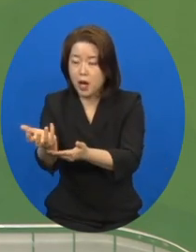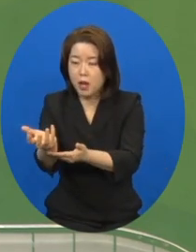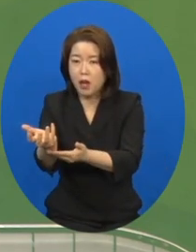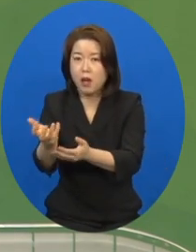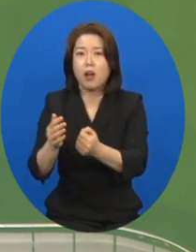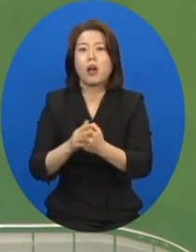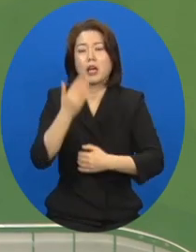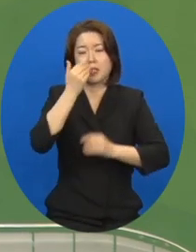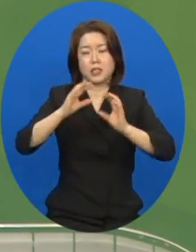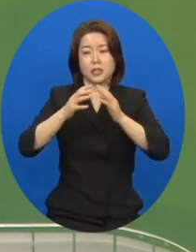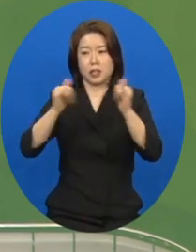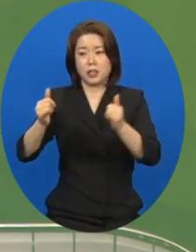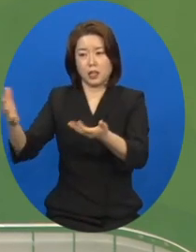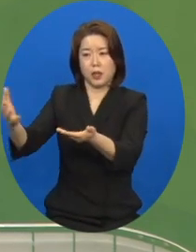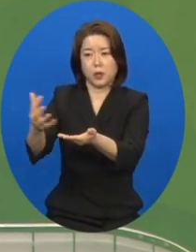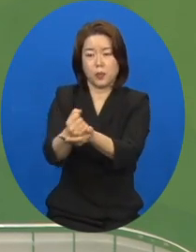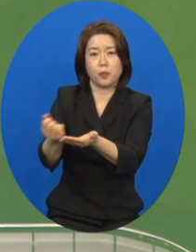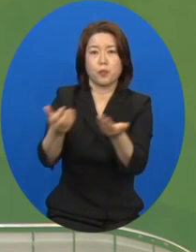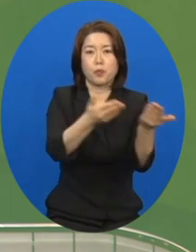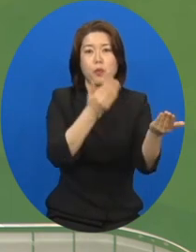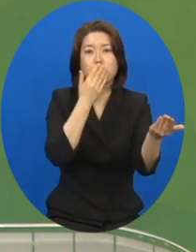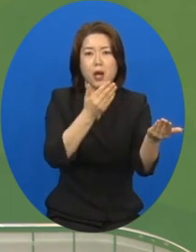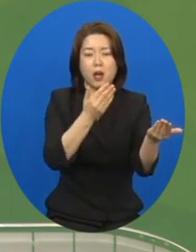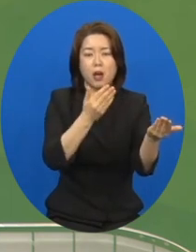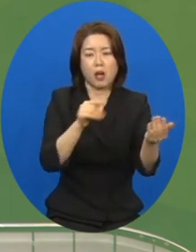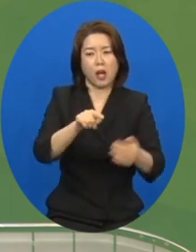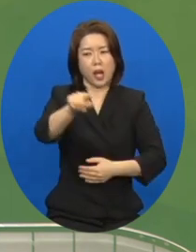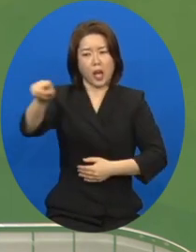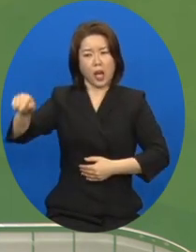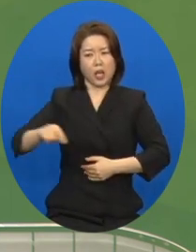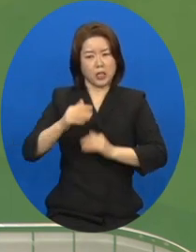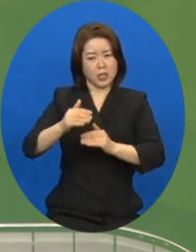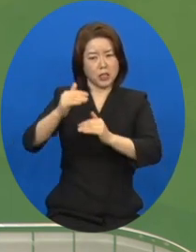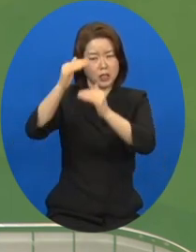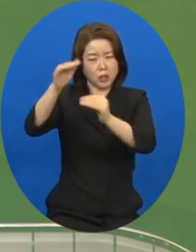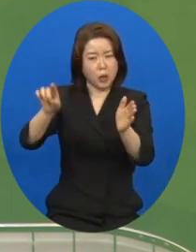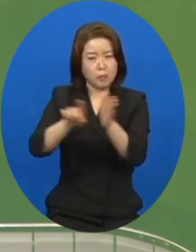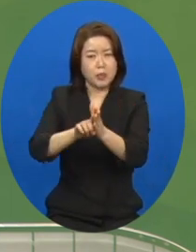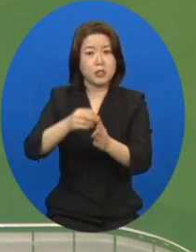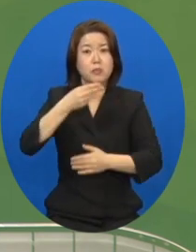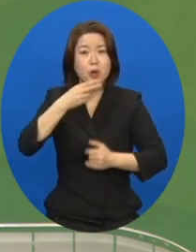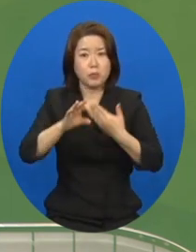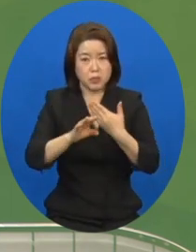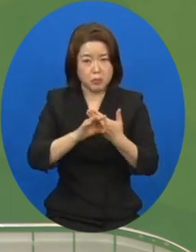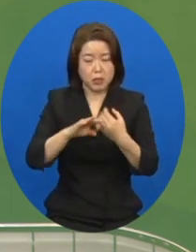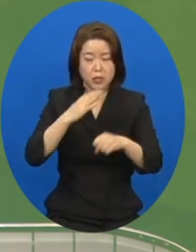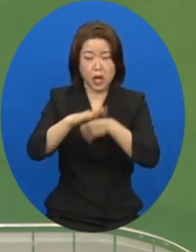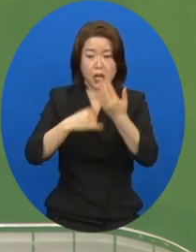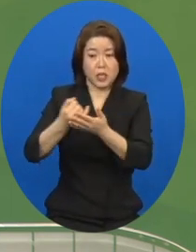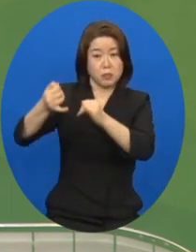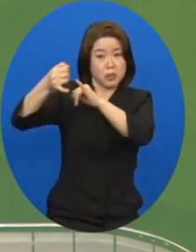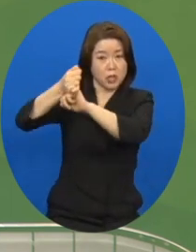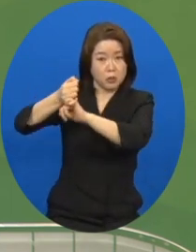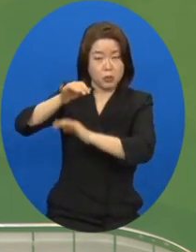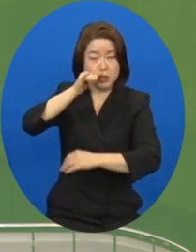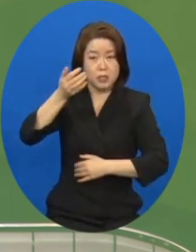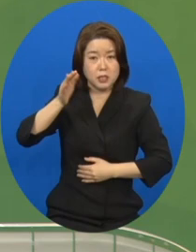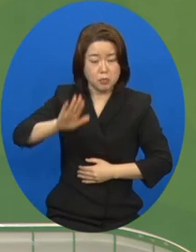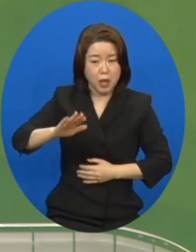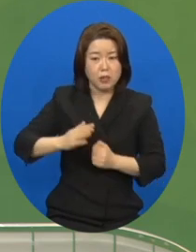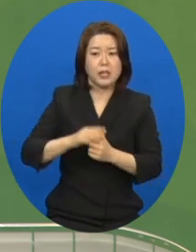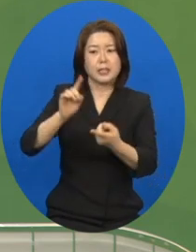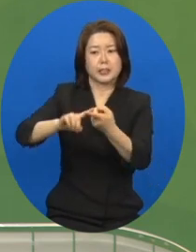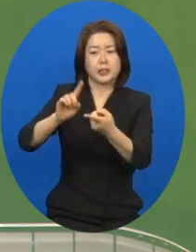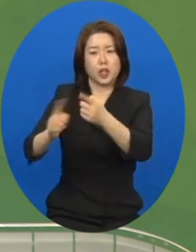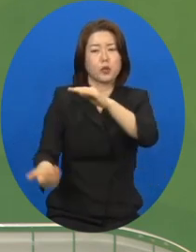주실 수 있잖아요. 믿음이 없으면 하나님의 약속이 있어도 하나님은 그것을 우리에게 그대로